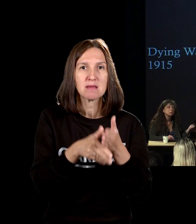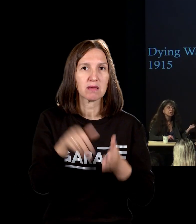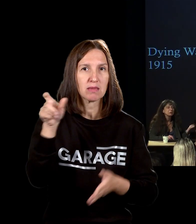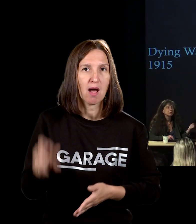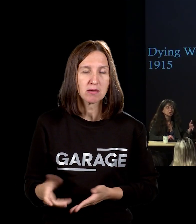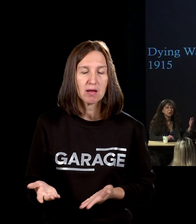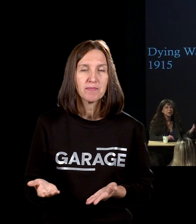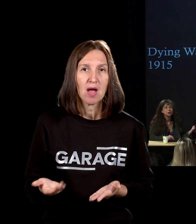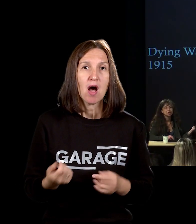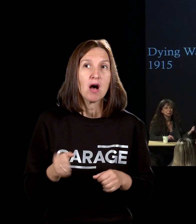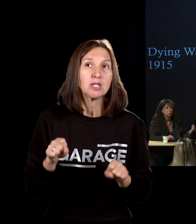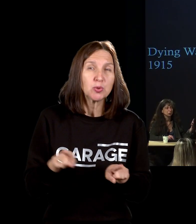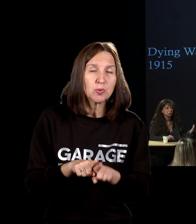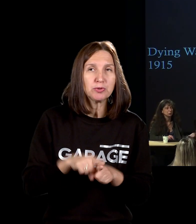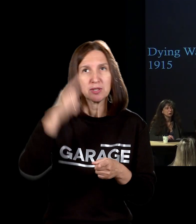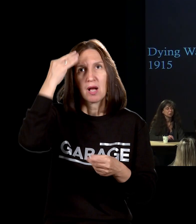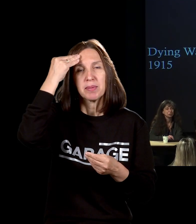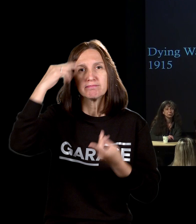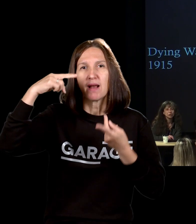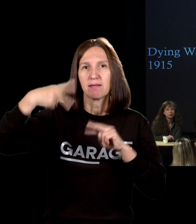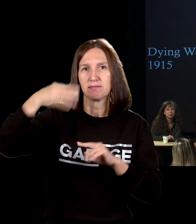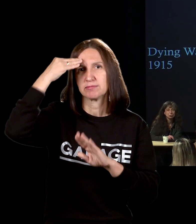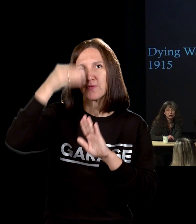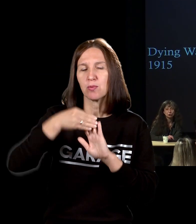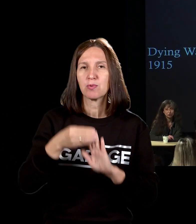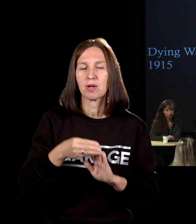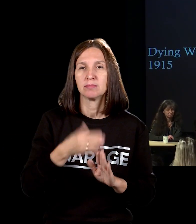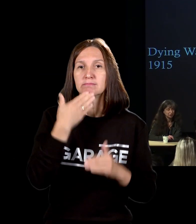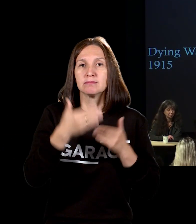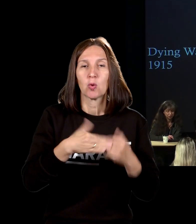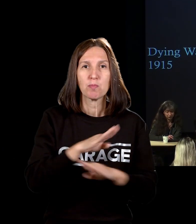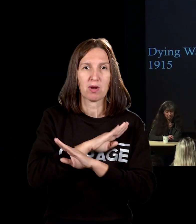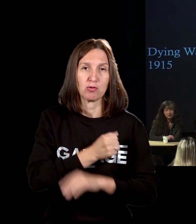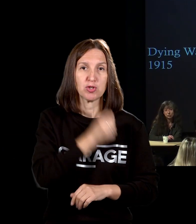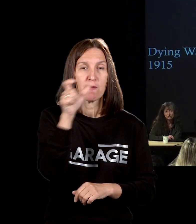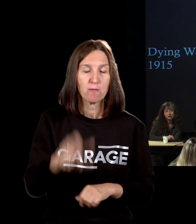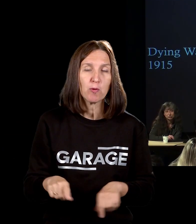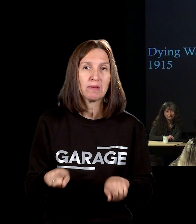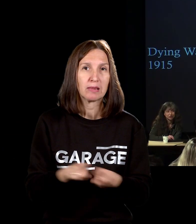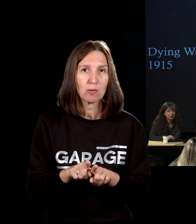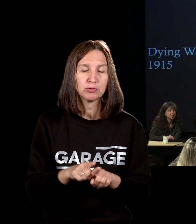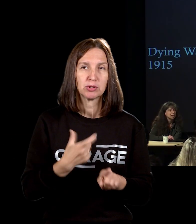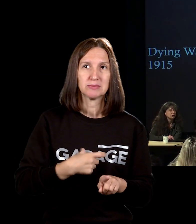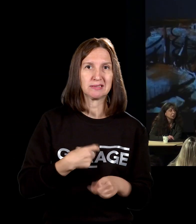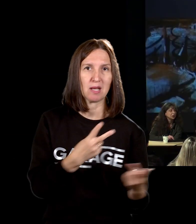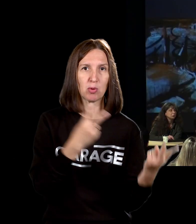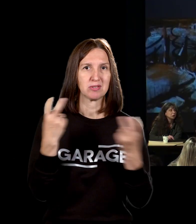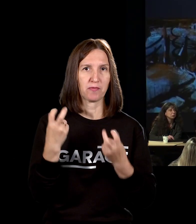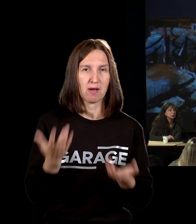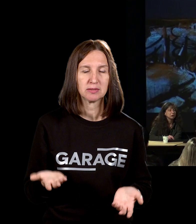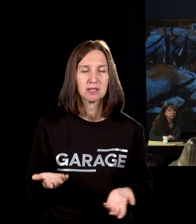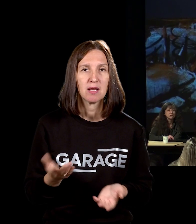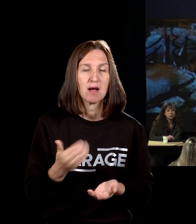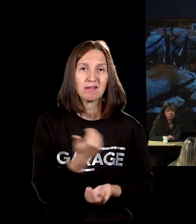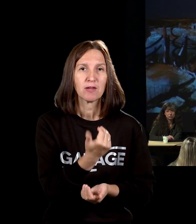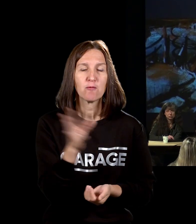тоже вполне возможно аллегорическая фигура этого умирающего воина, который тоже еще один из вариантов самоидентификации. То есть все его,